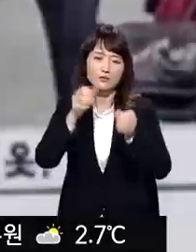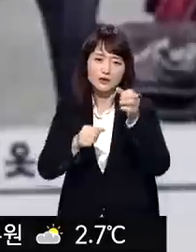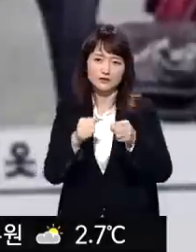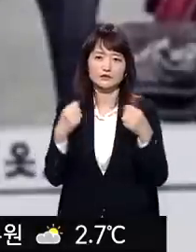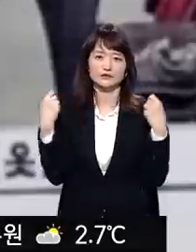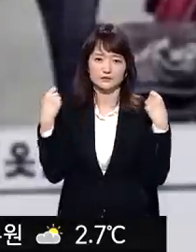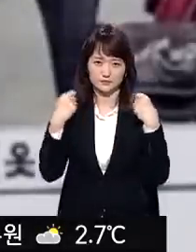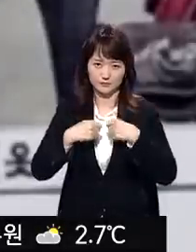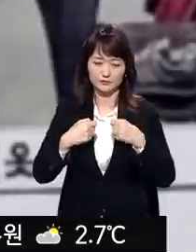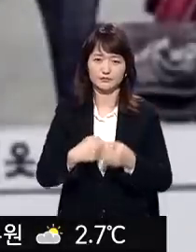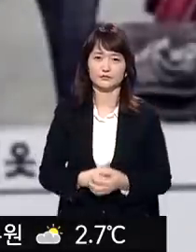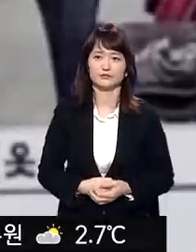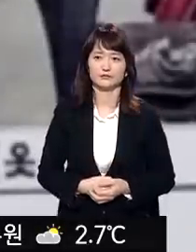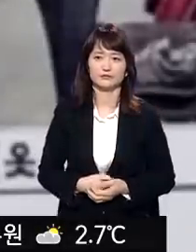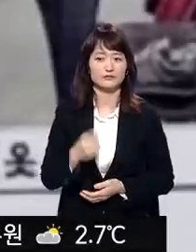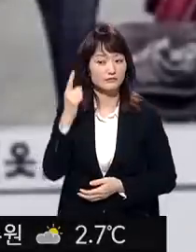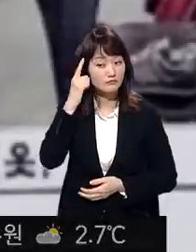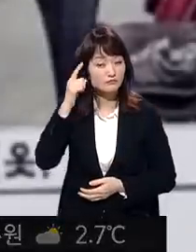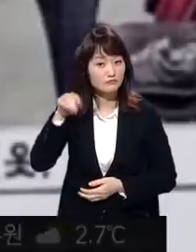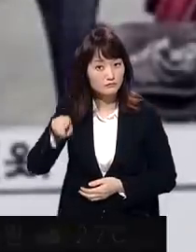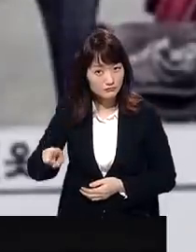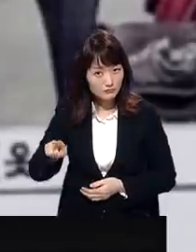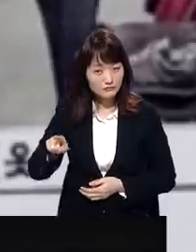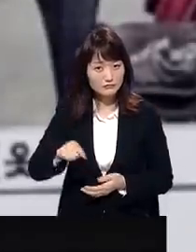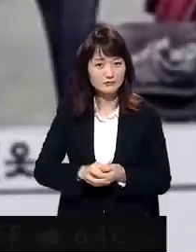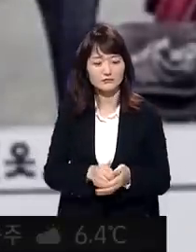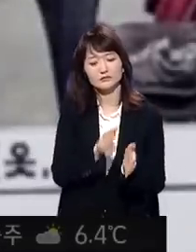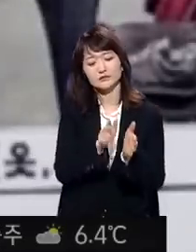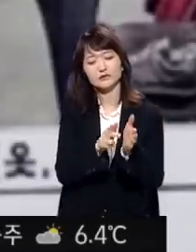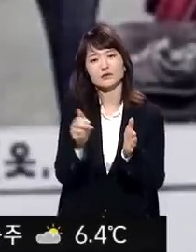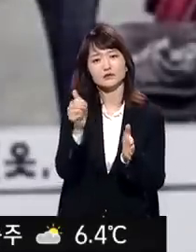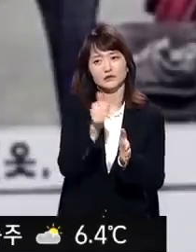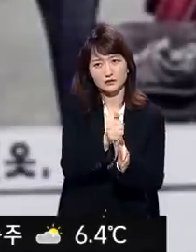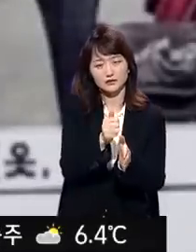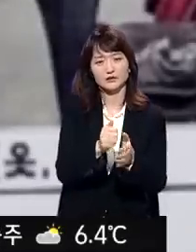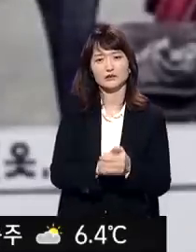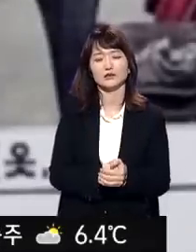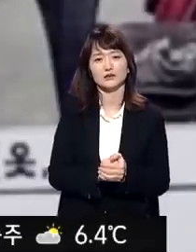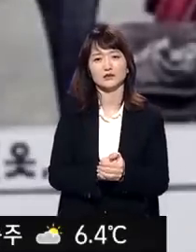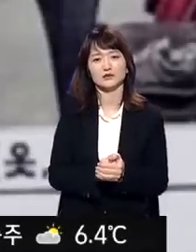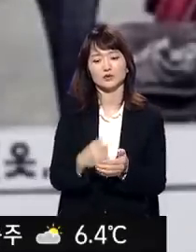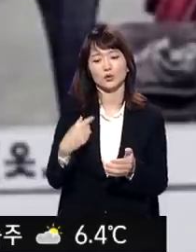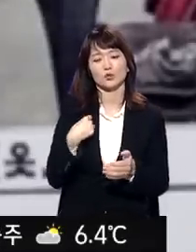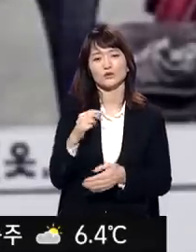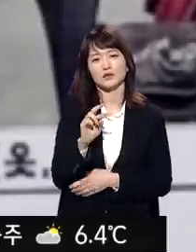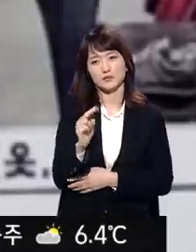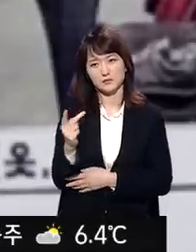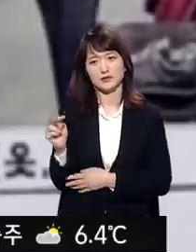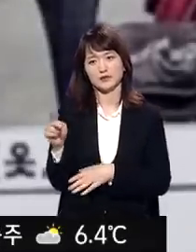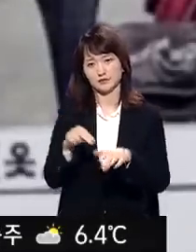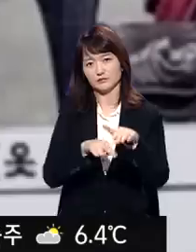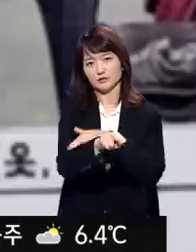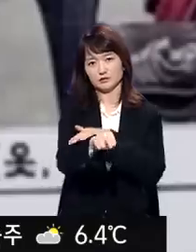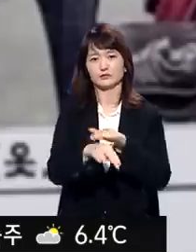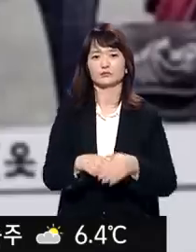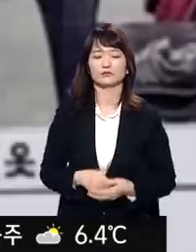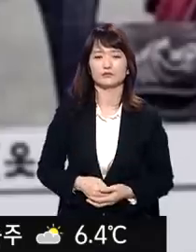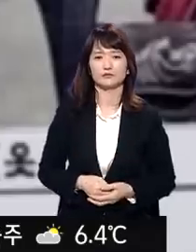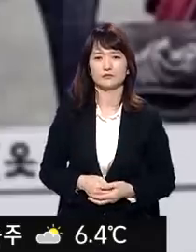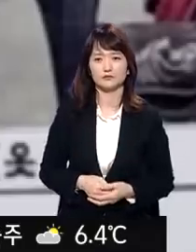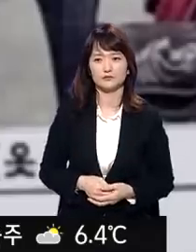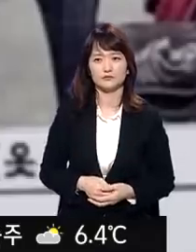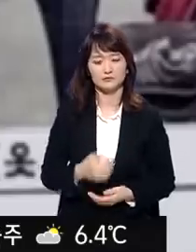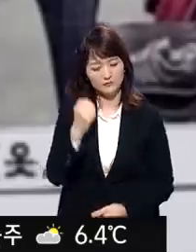씨는 휴대전화를 끈 채로요. 이 택시나 기차 등을 이용하거나 여러 차례 옷을 바꿔 입으면서 도주하고 있는 것으로 추정이 되는 상황입니다. 이